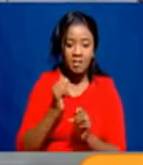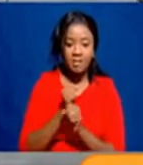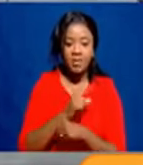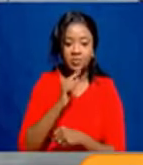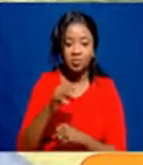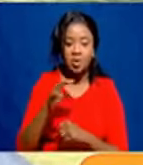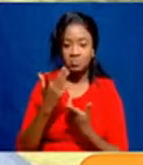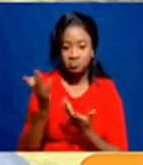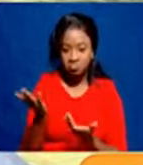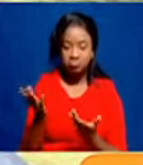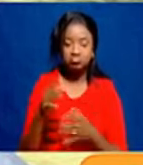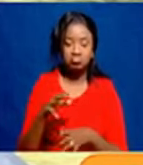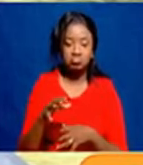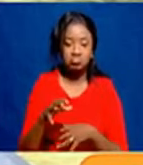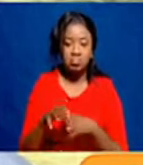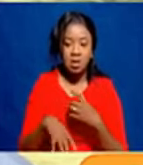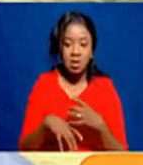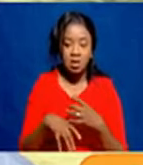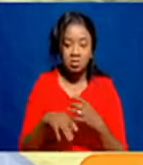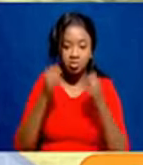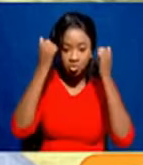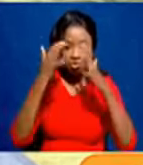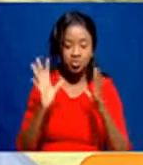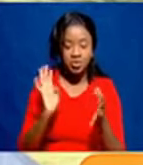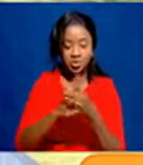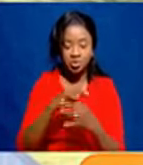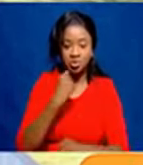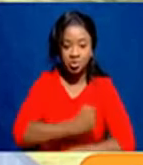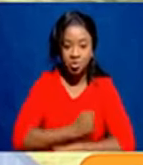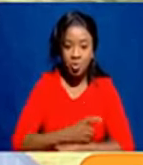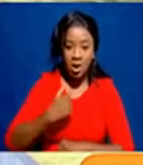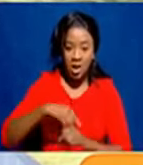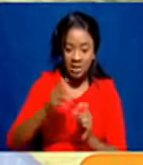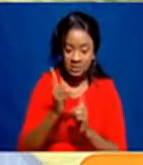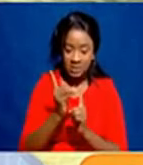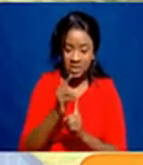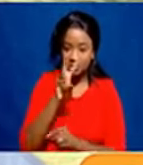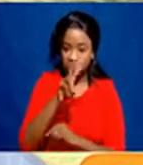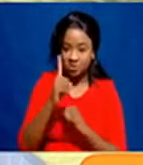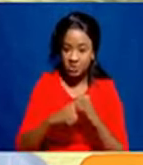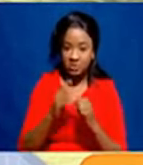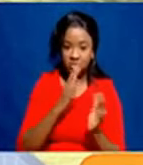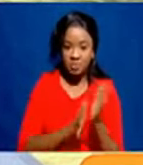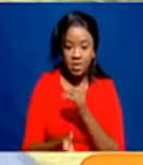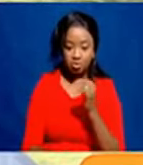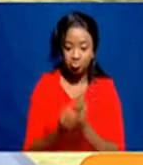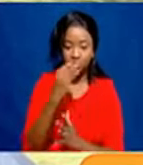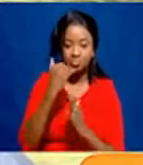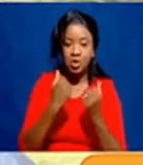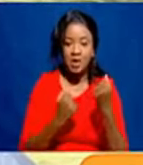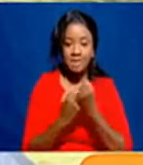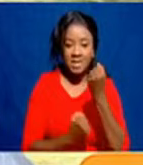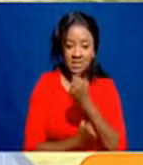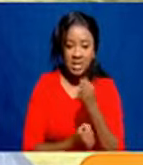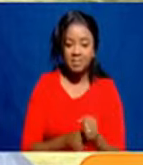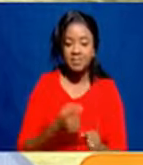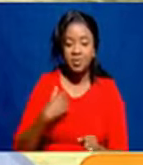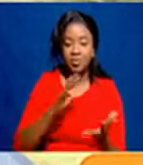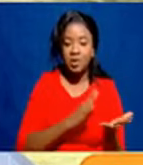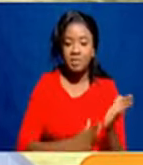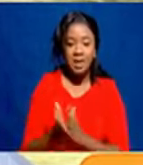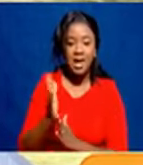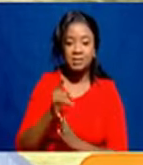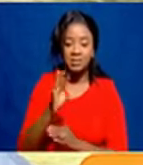masomo. Hivi tuna launch bursary 26 na tuna launch pesa mingi milioni